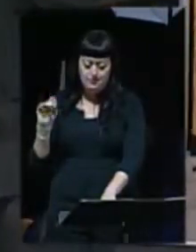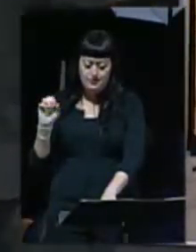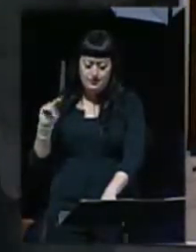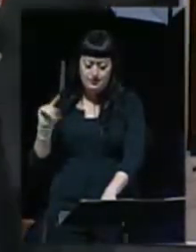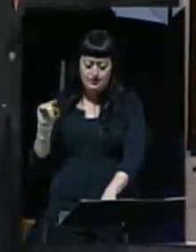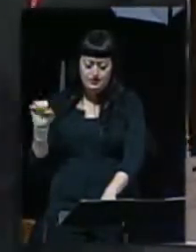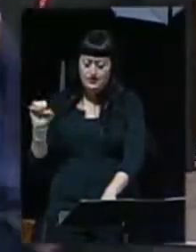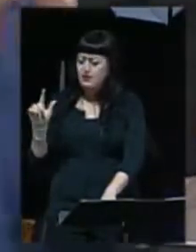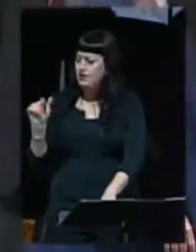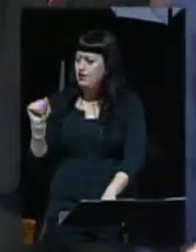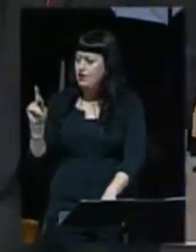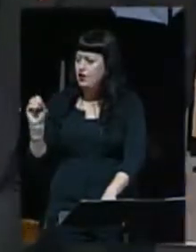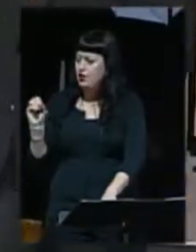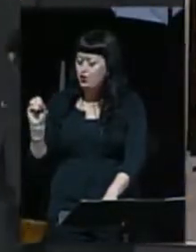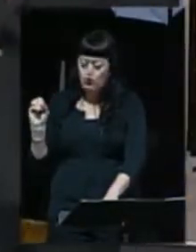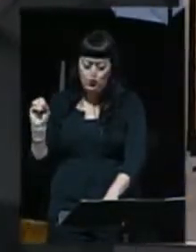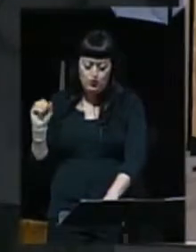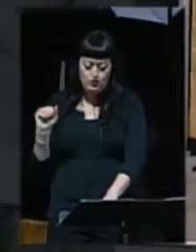Mackenzie Lako.